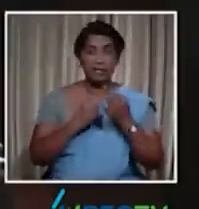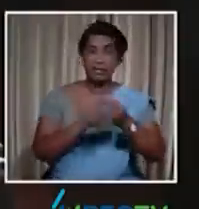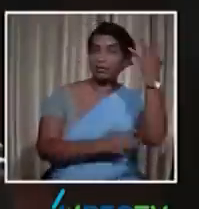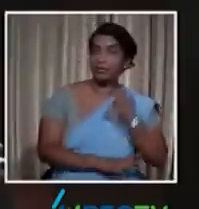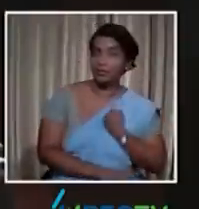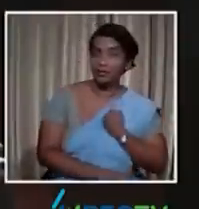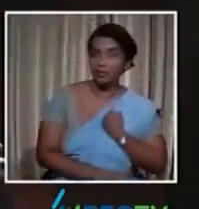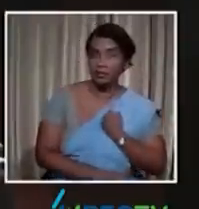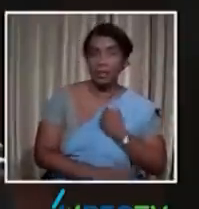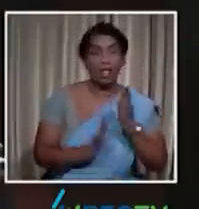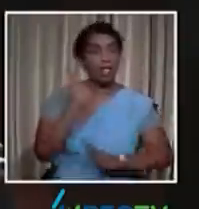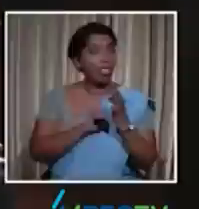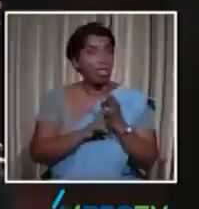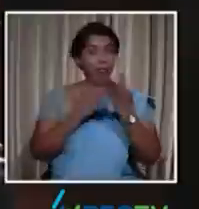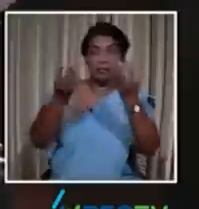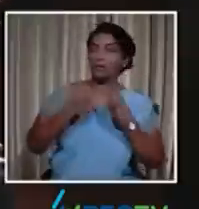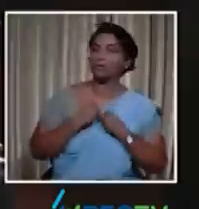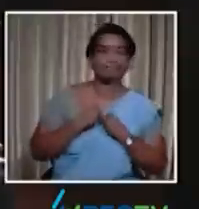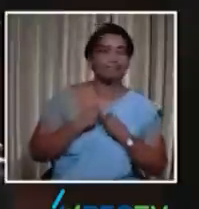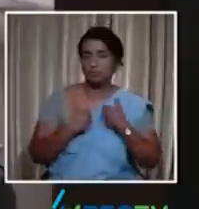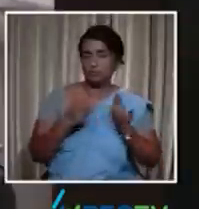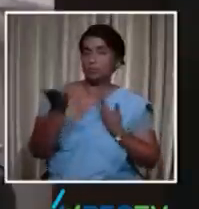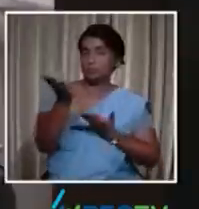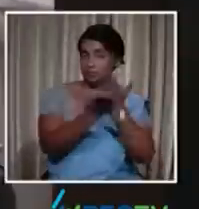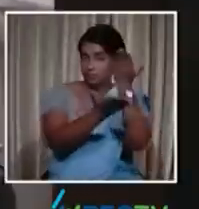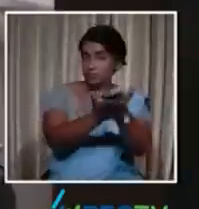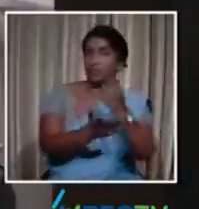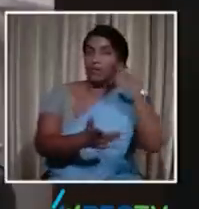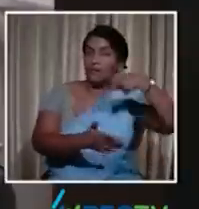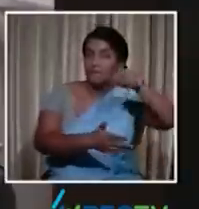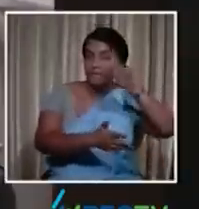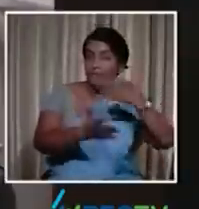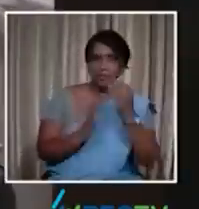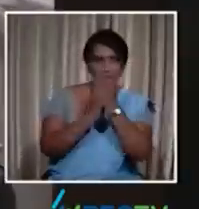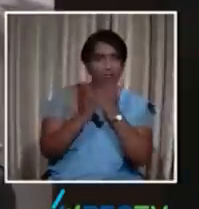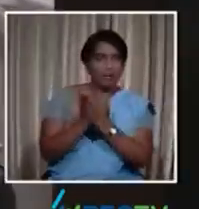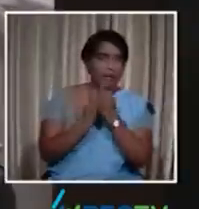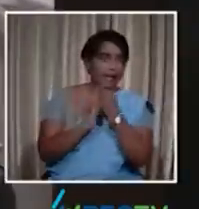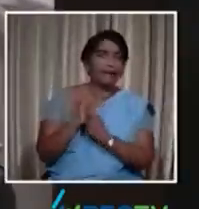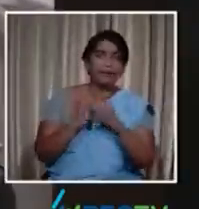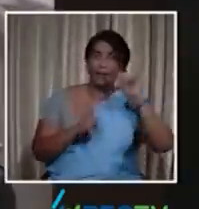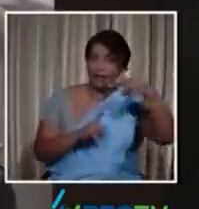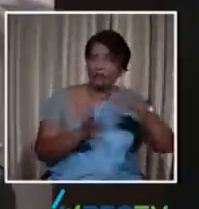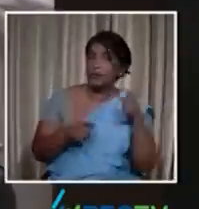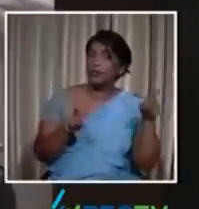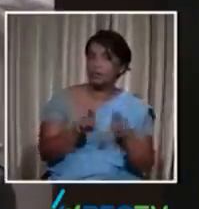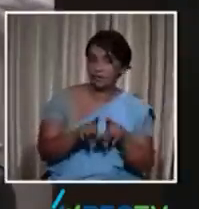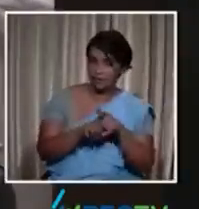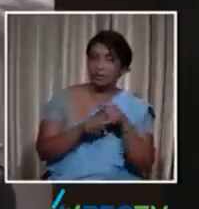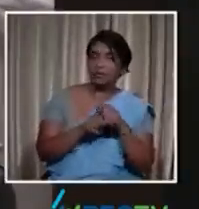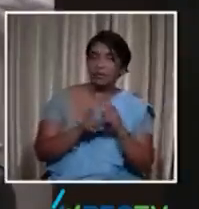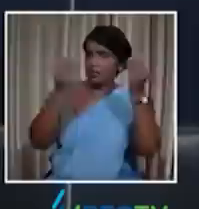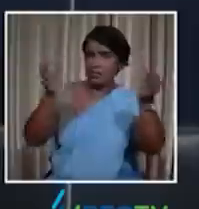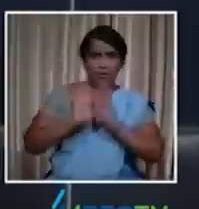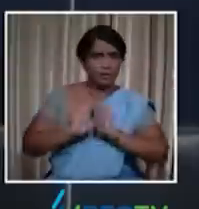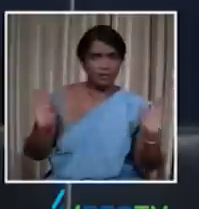ජනාධිපතිකම් ගන්න, ඇමති යන්තට්ටු ගන්න එහෙම රුදාවක් නැහැ. විශ්වාස බංග යෝජනා දෙකට හෙට දවසේ අපි ඒක ක්‍රියාත්මක කරමු. තටම තටම